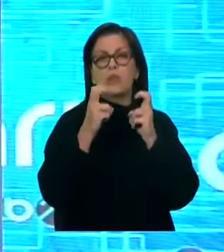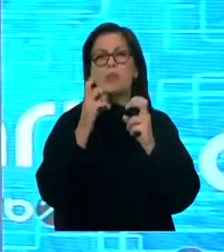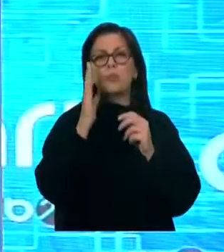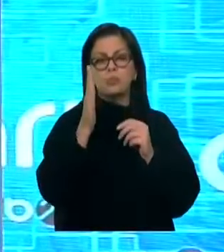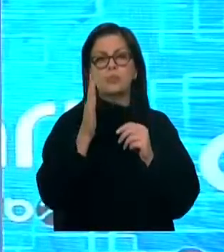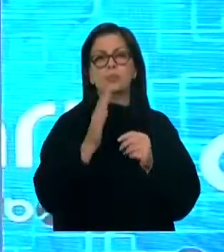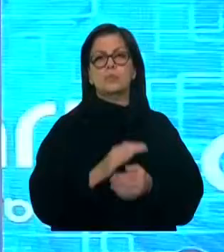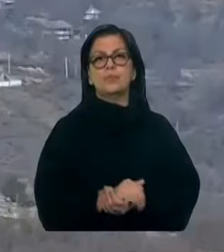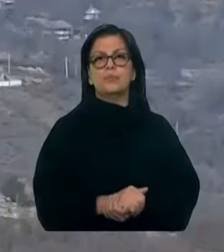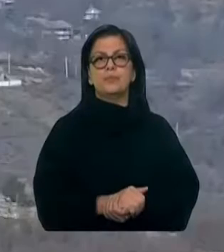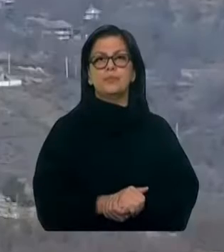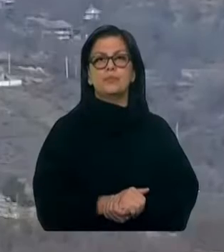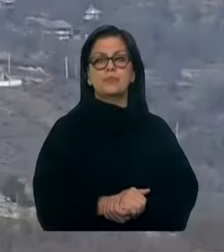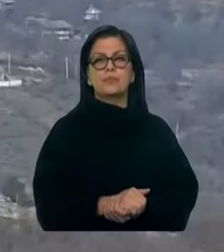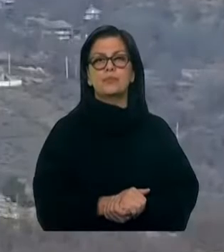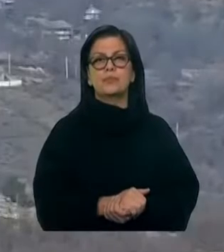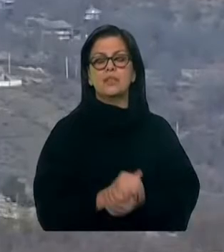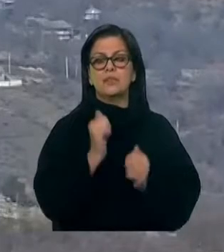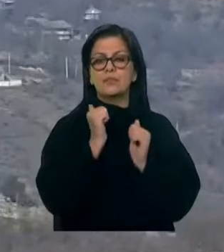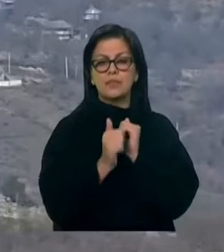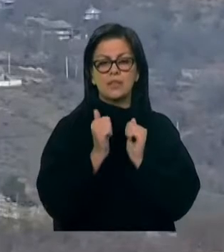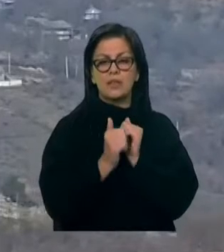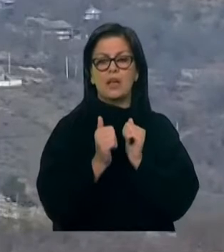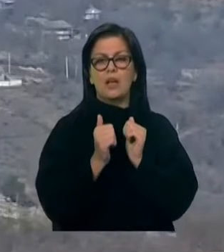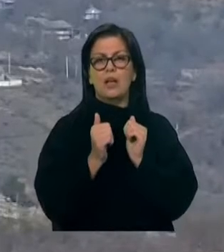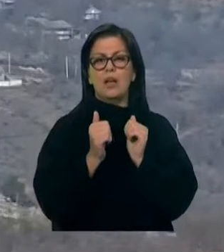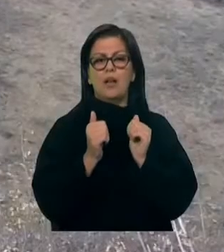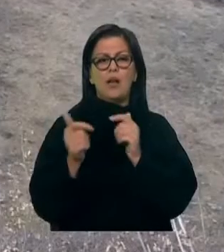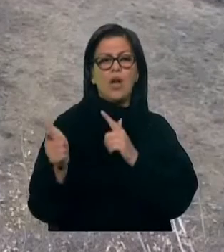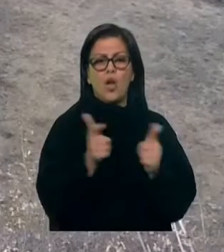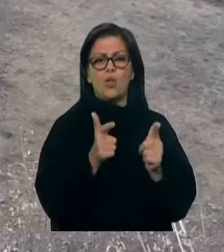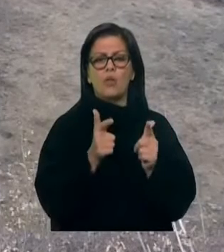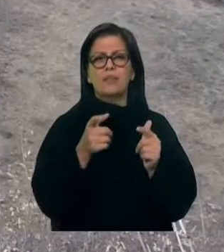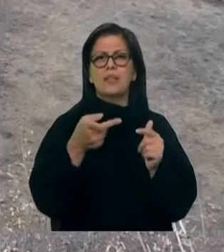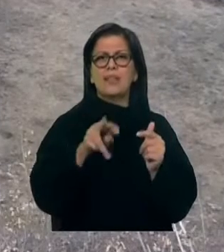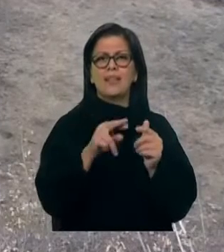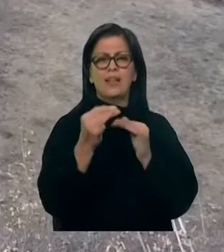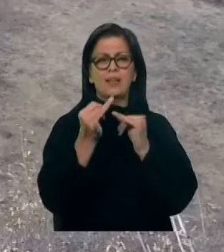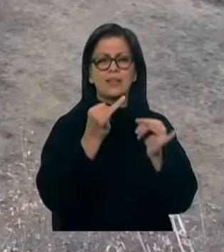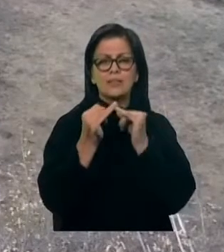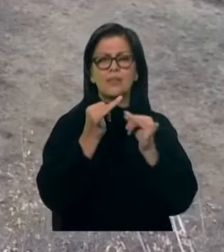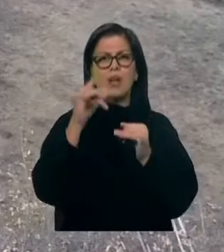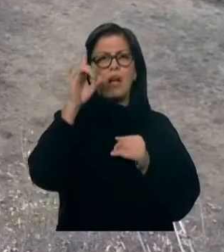Azərbaycan və Ermənistan rəhbərliyi ilə. Hər zaman danışıqlar prosesinə hazır olan və məsələlərin həllinə yönəlik siyasət həyata